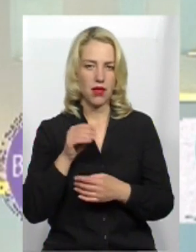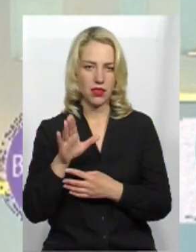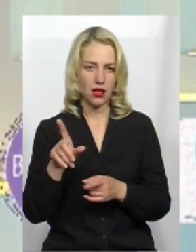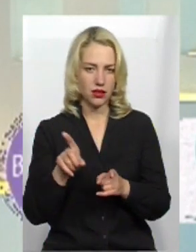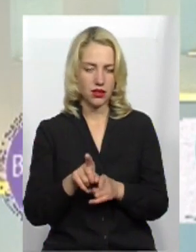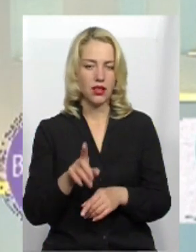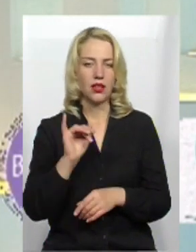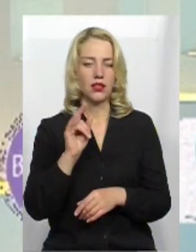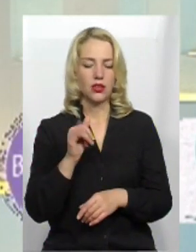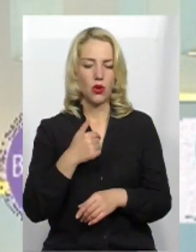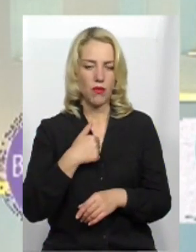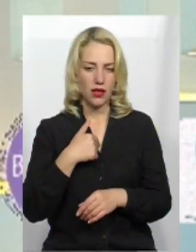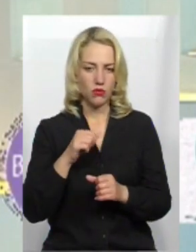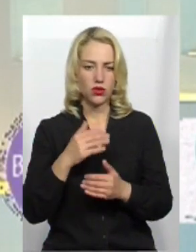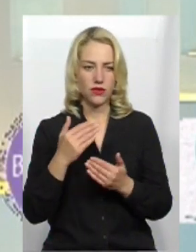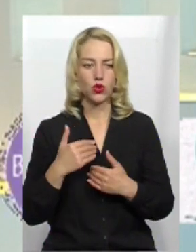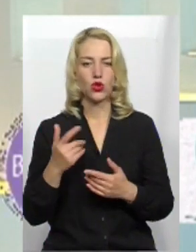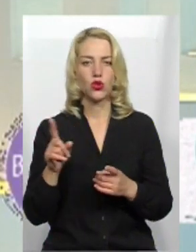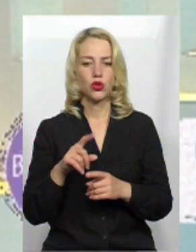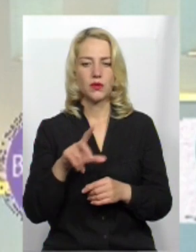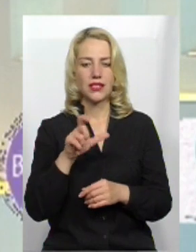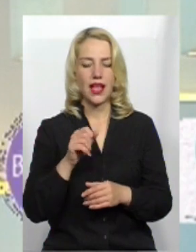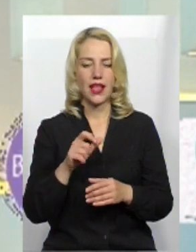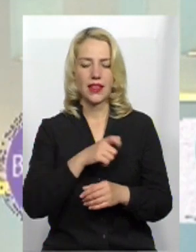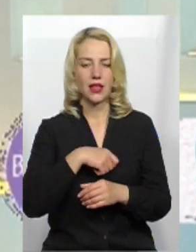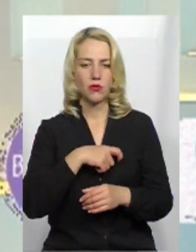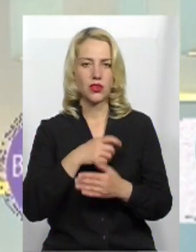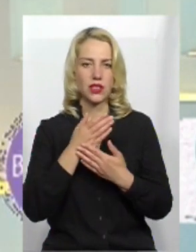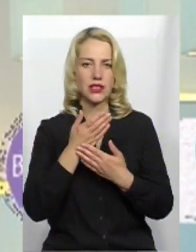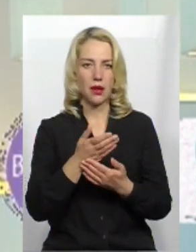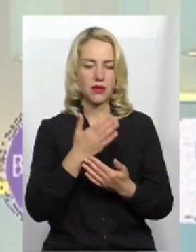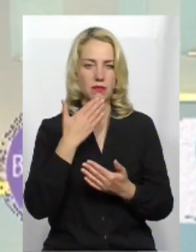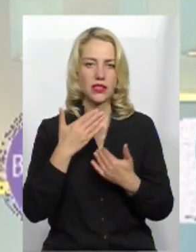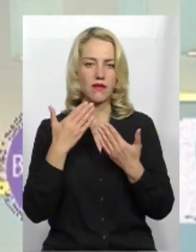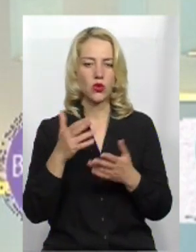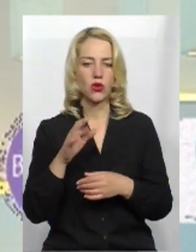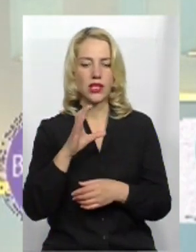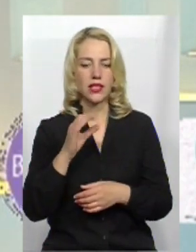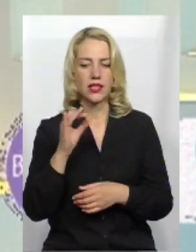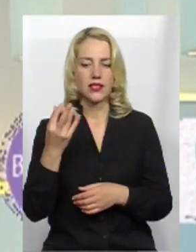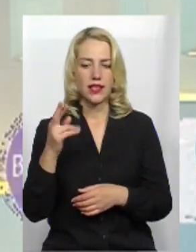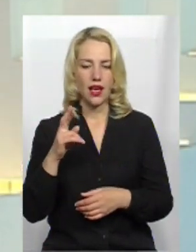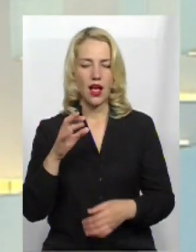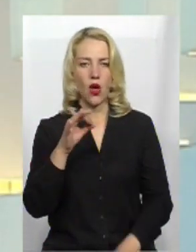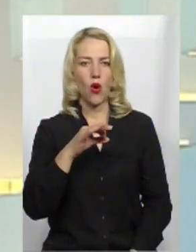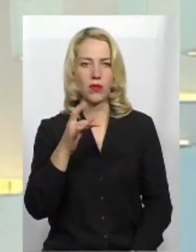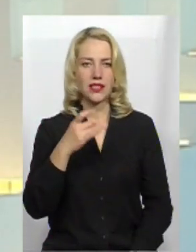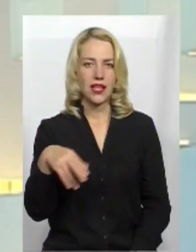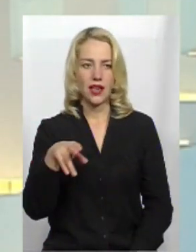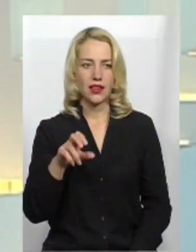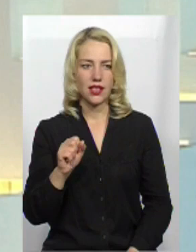мене, щоб ми за депутатським запитом звернулися до сесії обласної ради і